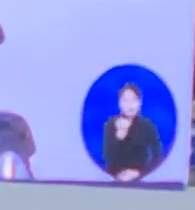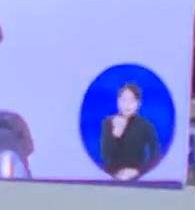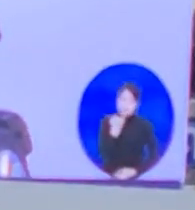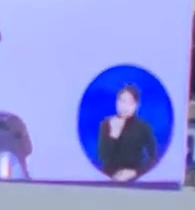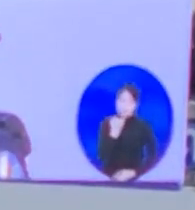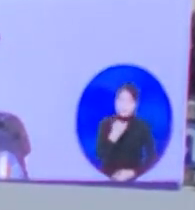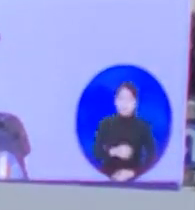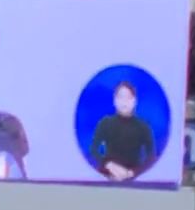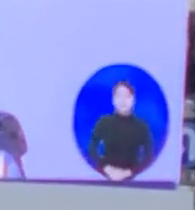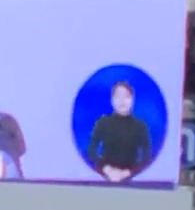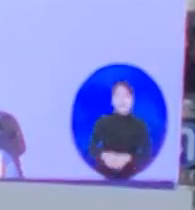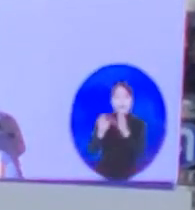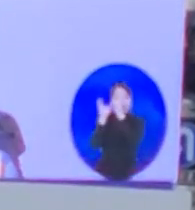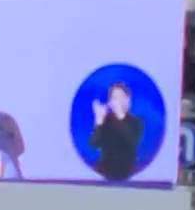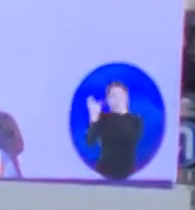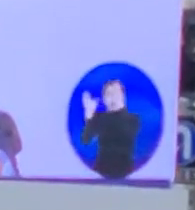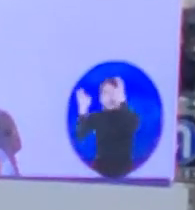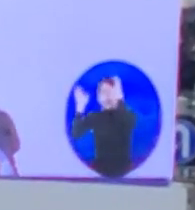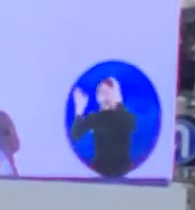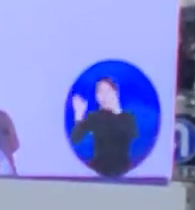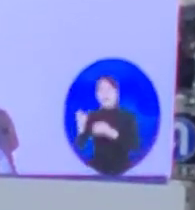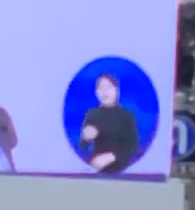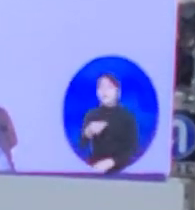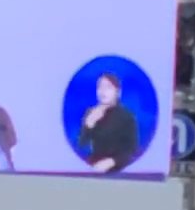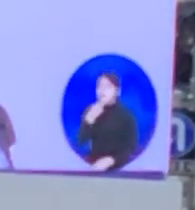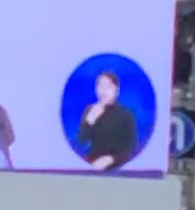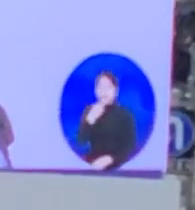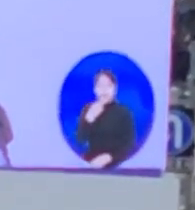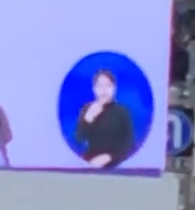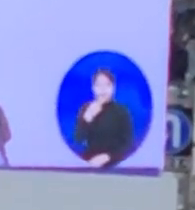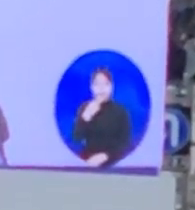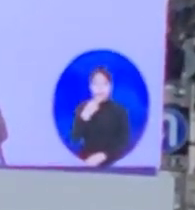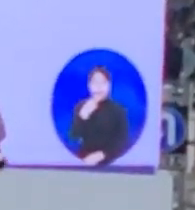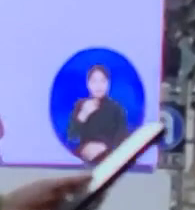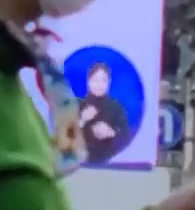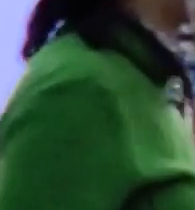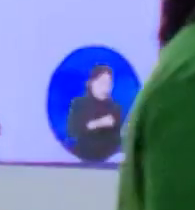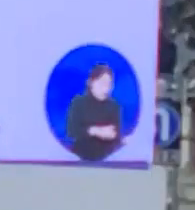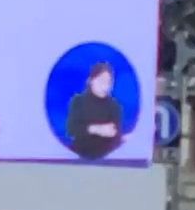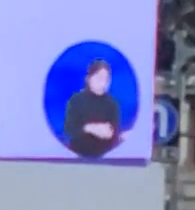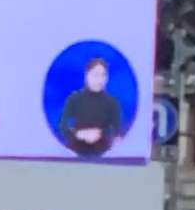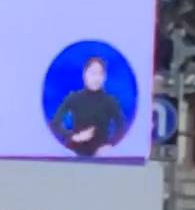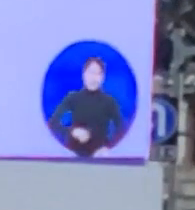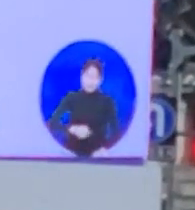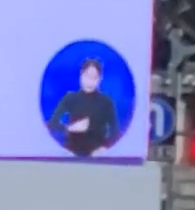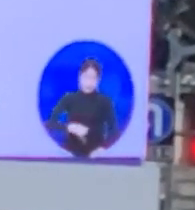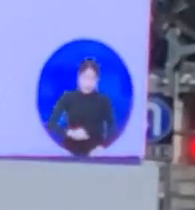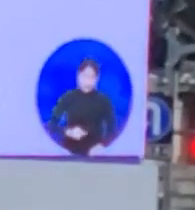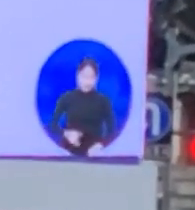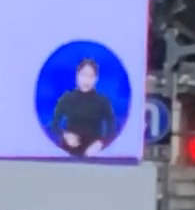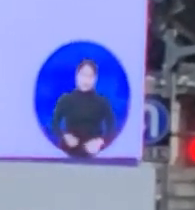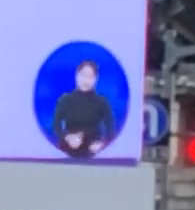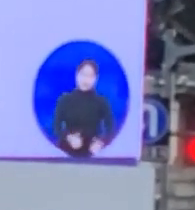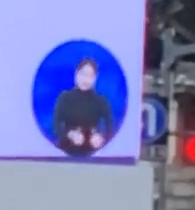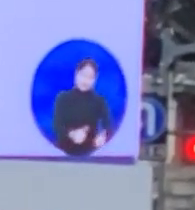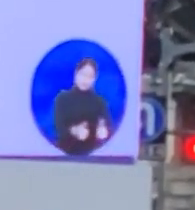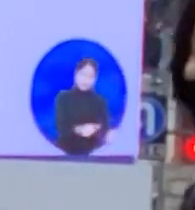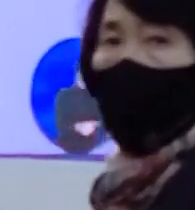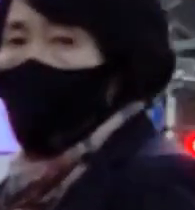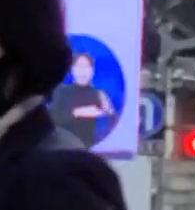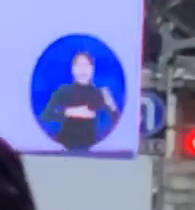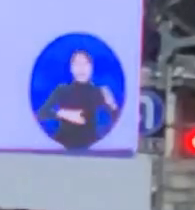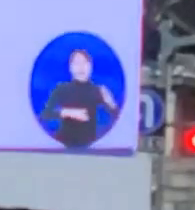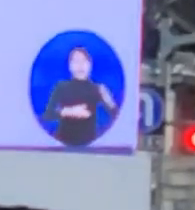상상조차 할 수 없었던 천사로 생때가 된 자식들을 잃은 가정들이 이렇게도